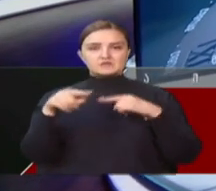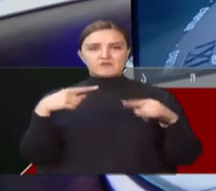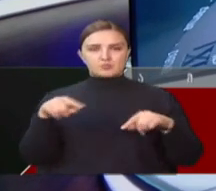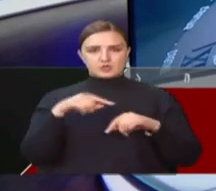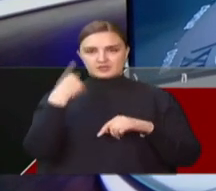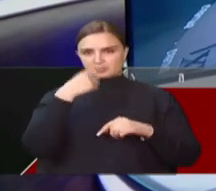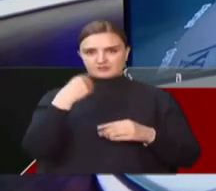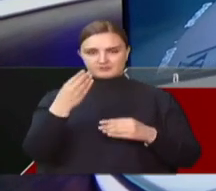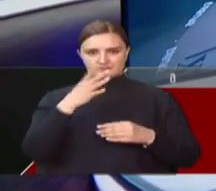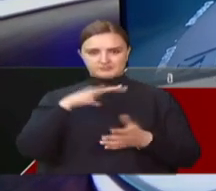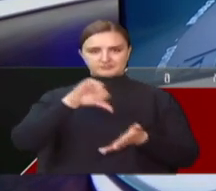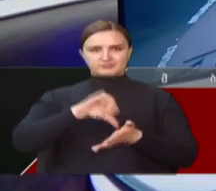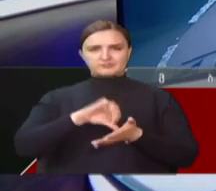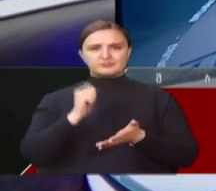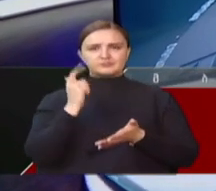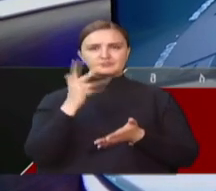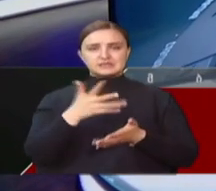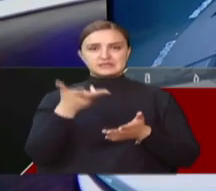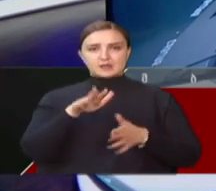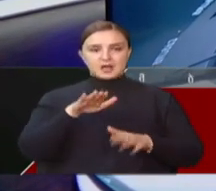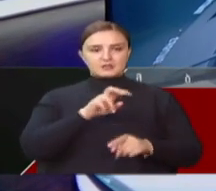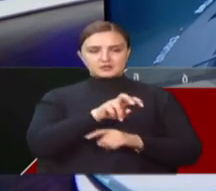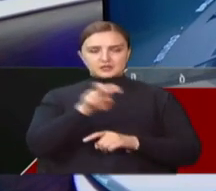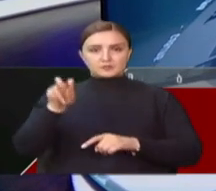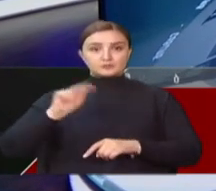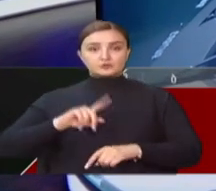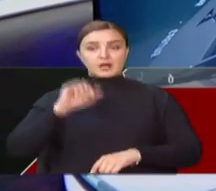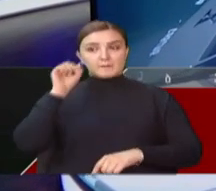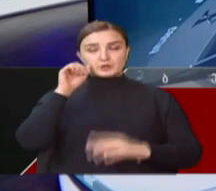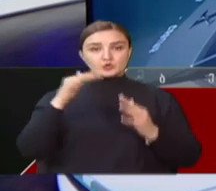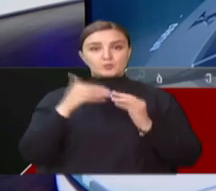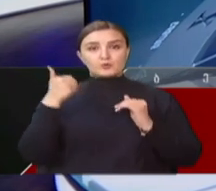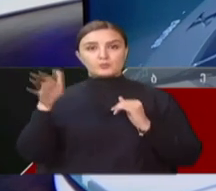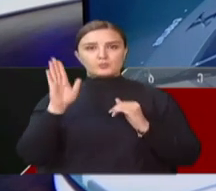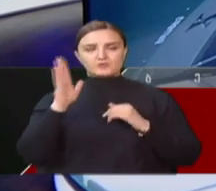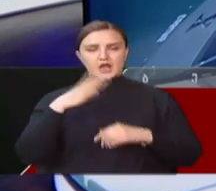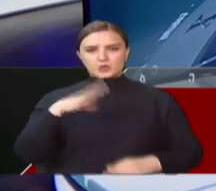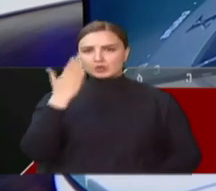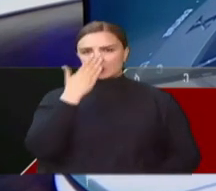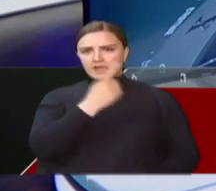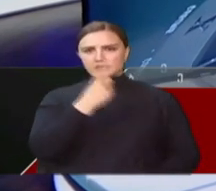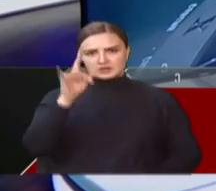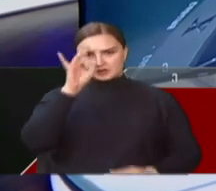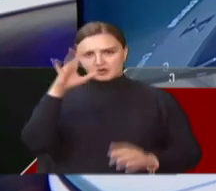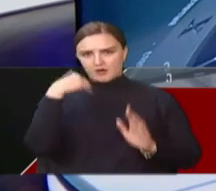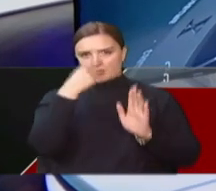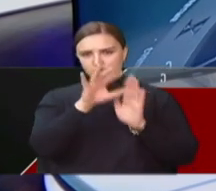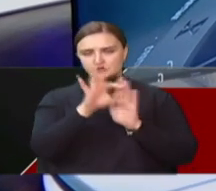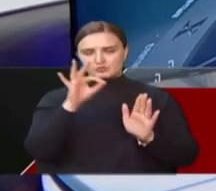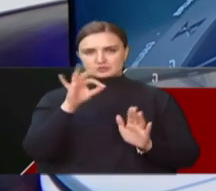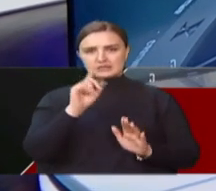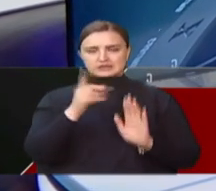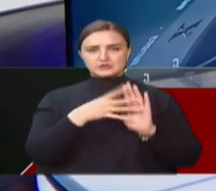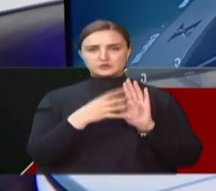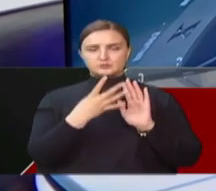გმირებს. ერთდროულად სამ გადასაღებ მოედანზე მუშაობდა აფხაზეთის ომში წასვლამდეც. ქართული კინოს ერთ-ერთი გამორჩეული სახე